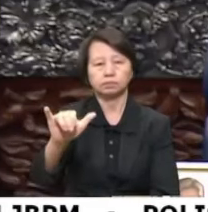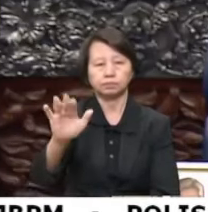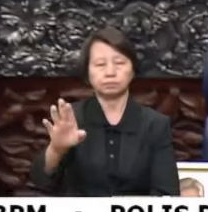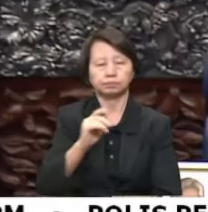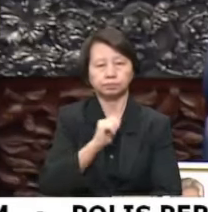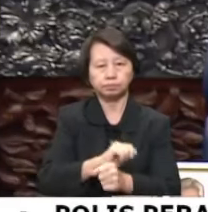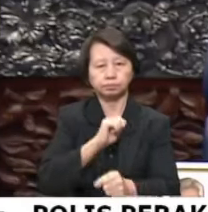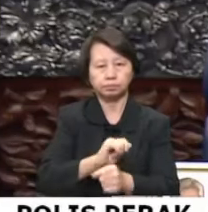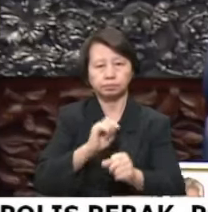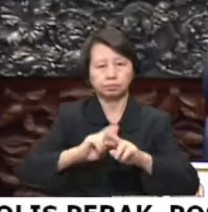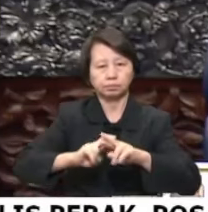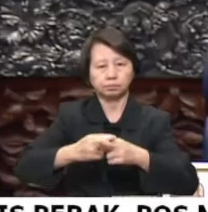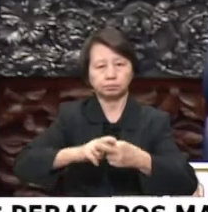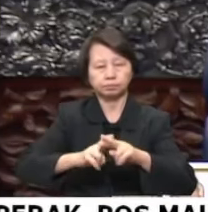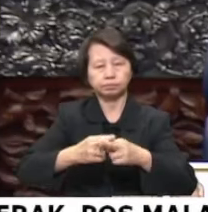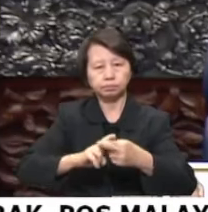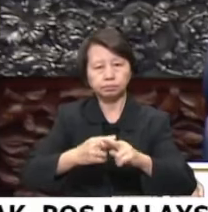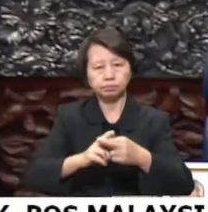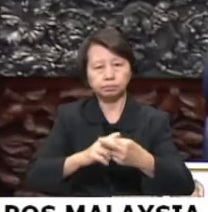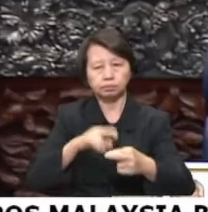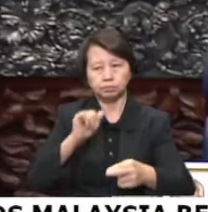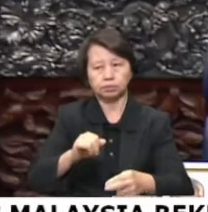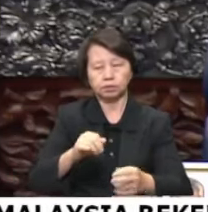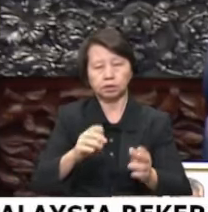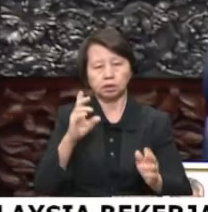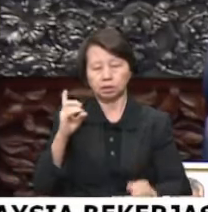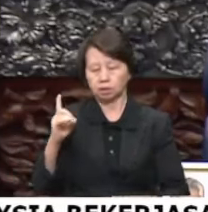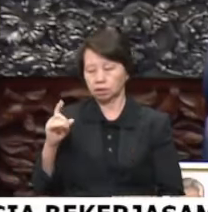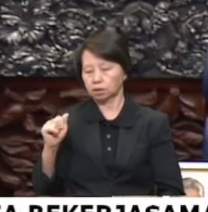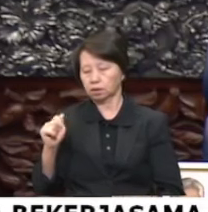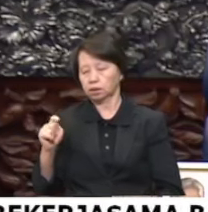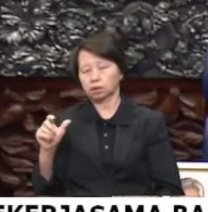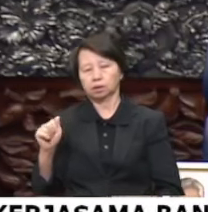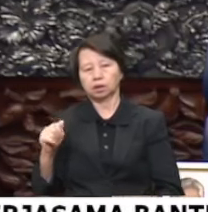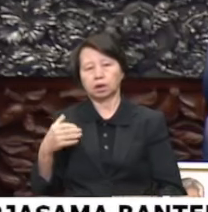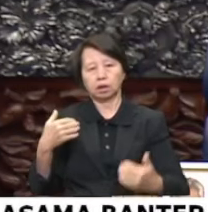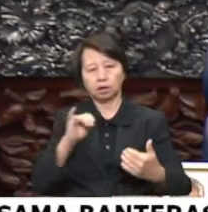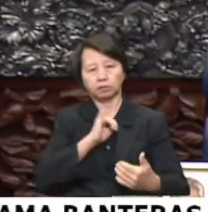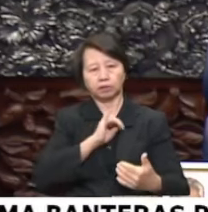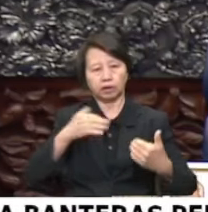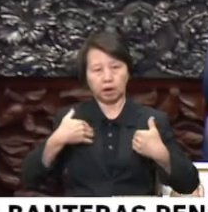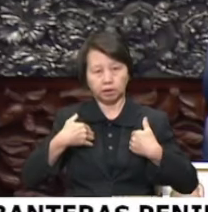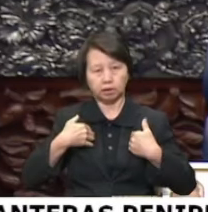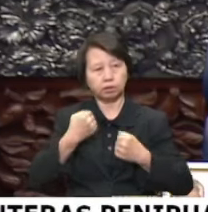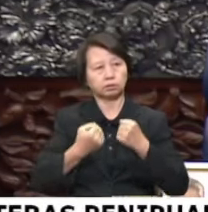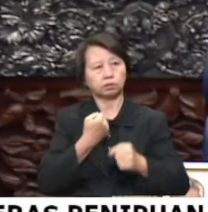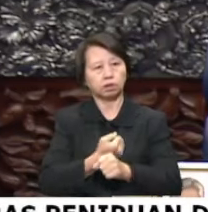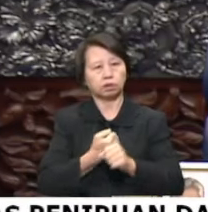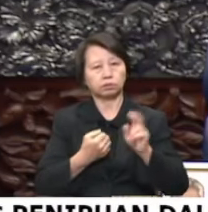Kerja-kerja penyelenggaraan, yang data yang saya ada ialah dalam tahun